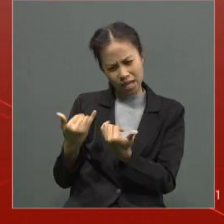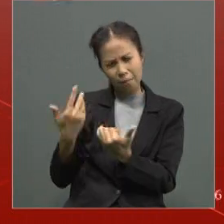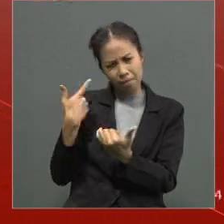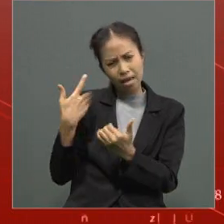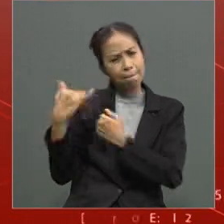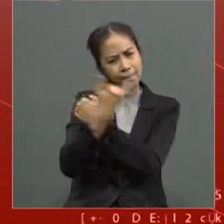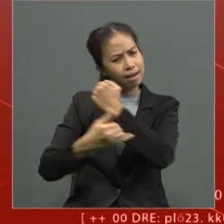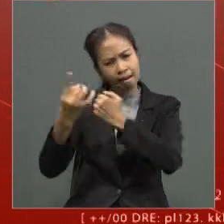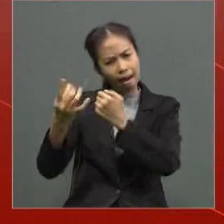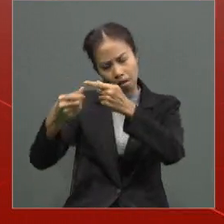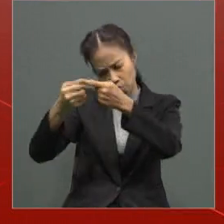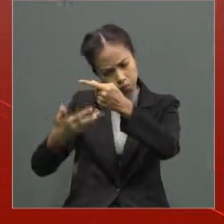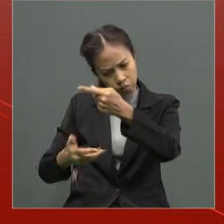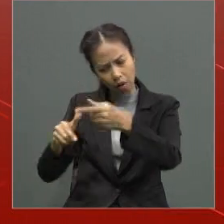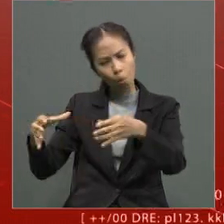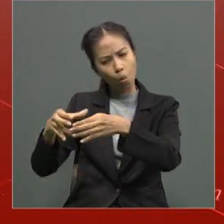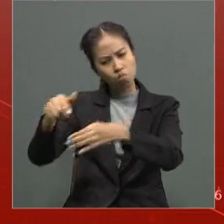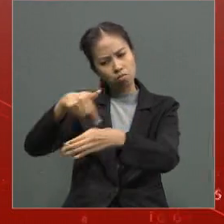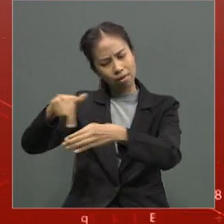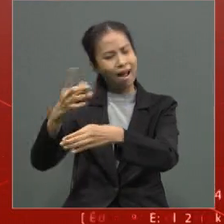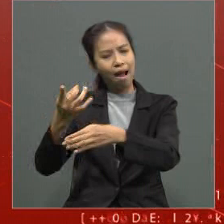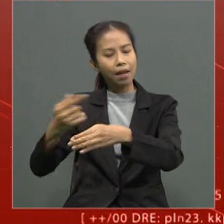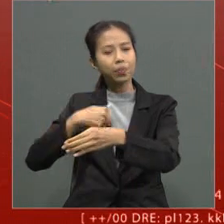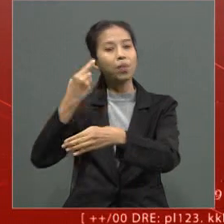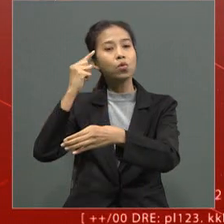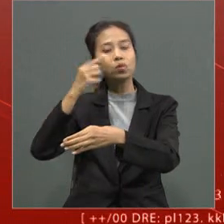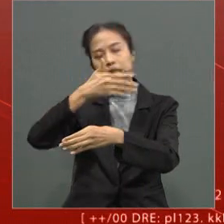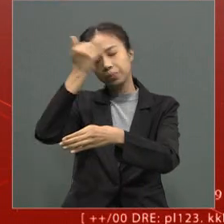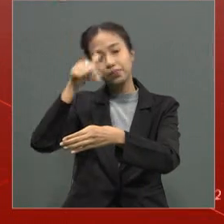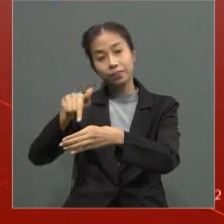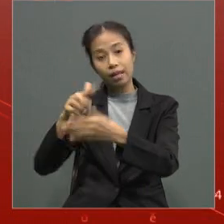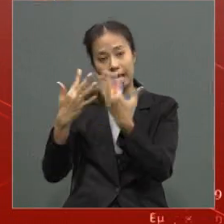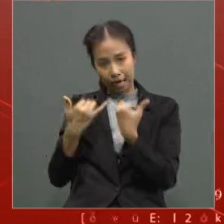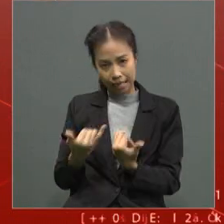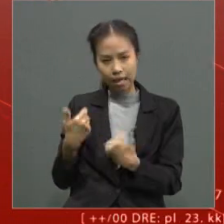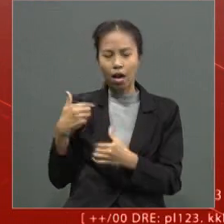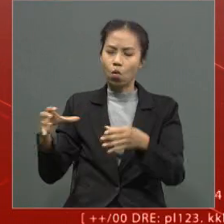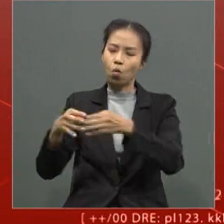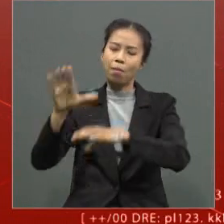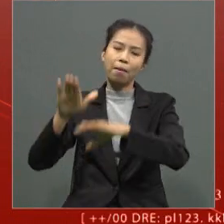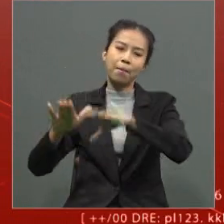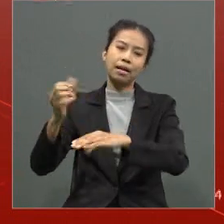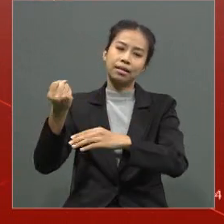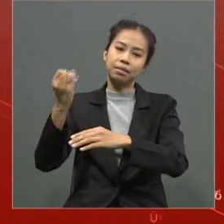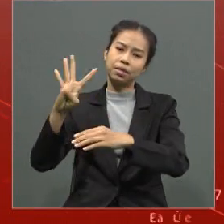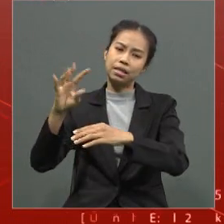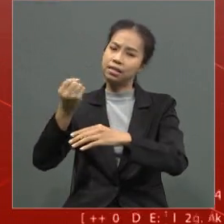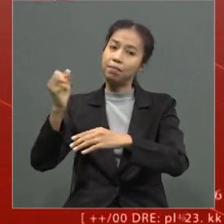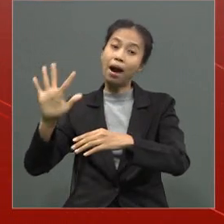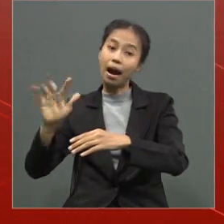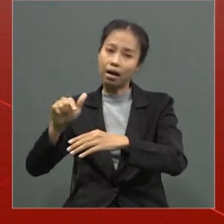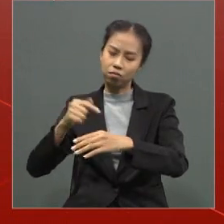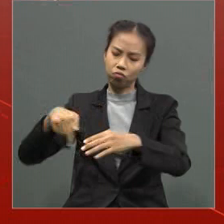เติมอาจจะมากขึ้นกว่าเดิมก็ได้นะครับเพราะตอนทำหลายปีละก็คือ 14-15ประเทศเาจะมีรายชื่อเลยในยุโรปขอ